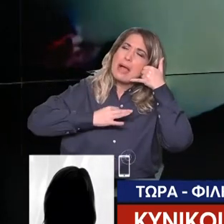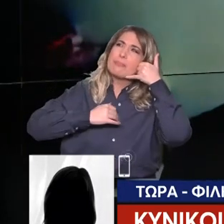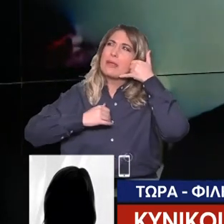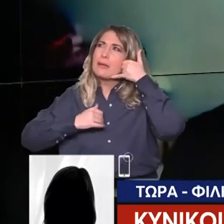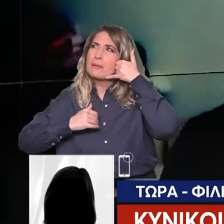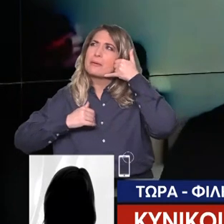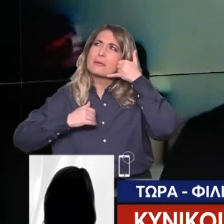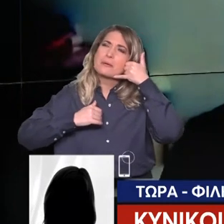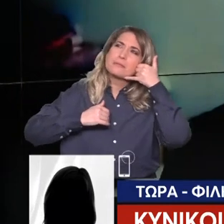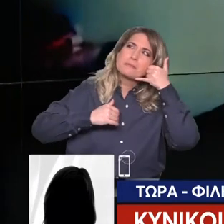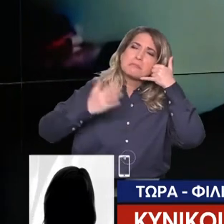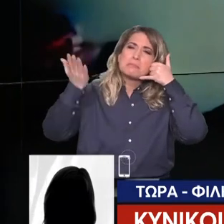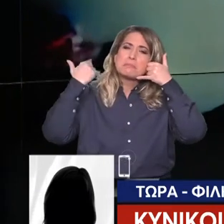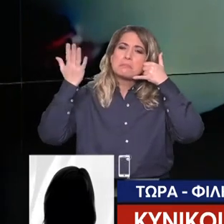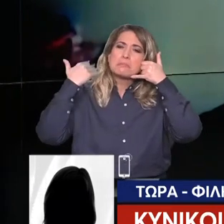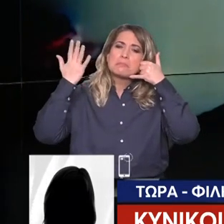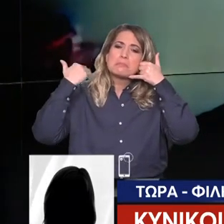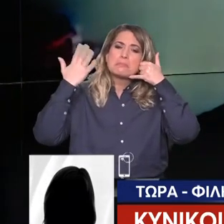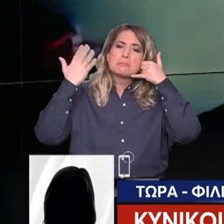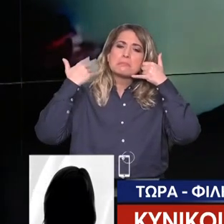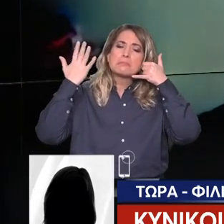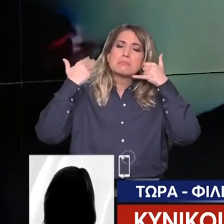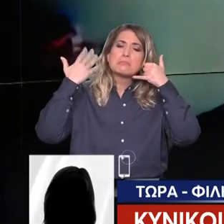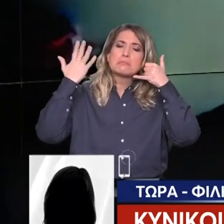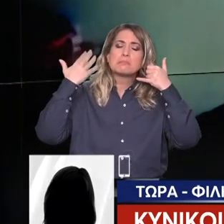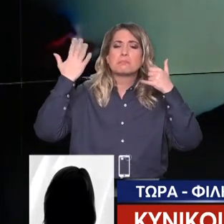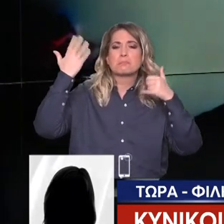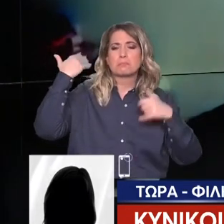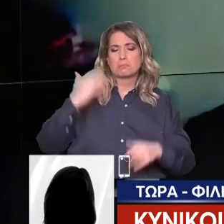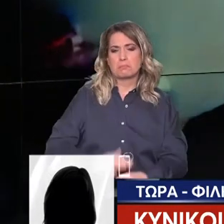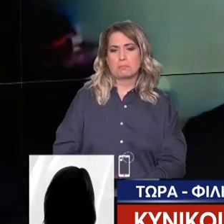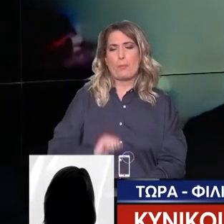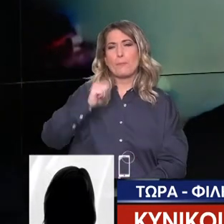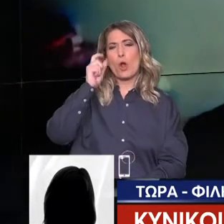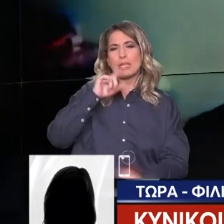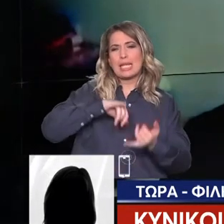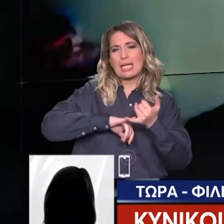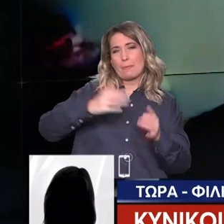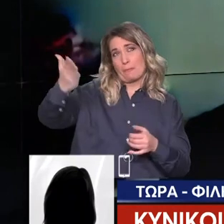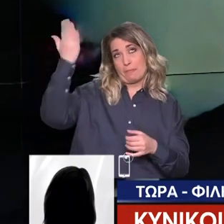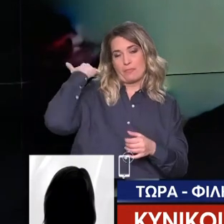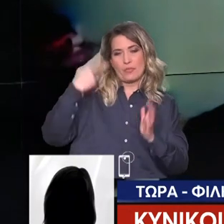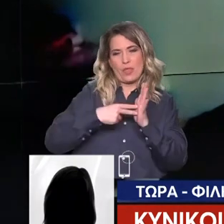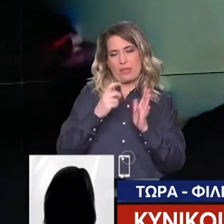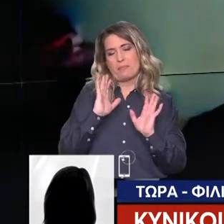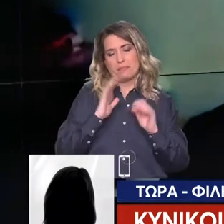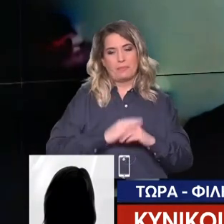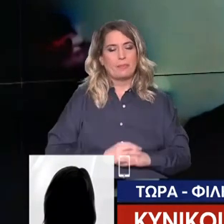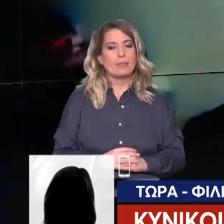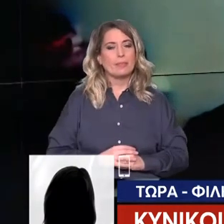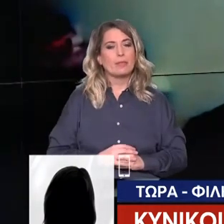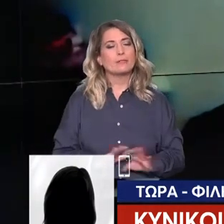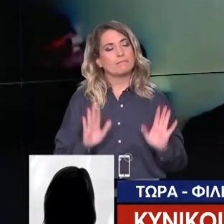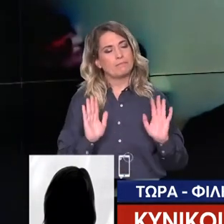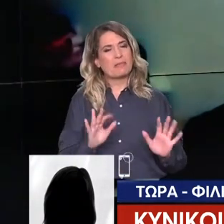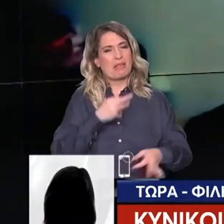με την πρώτη του γυναίκα είχαν ακόμα σχέση. Μάλιστα, μάλιστα. Τέλος πάντων, λοιπόν, μην πούμε πιο πολλά. Δεν θέλω, μας δώσατε μια